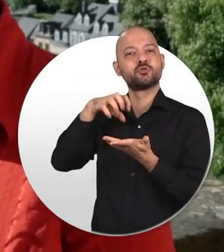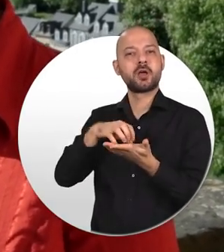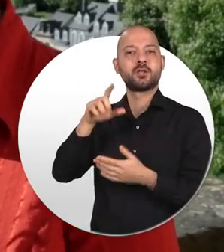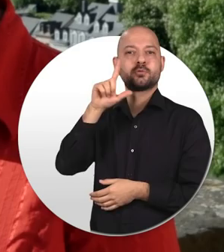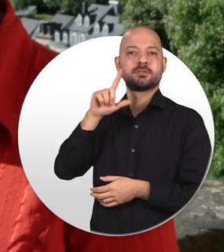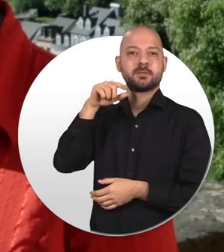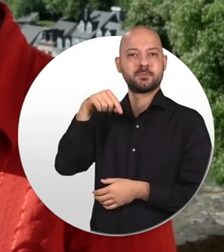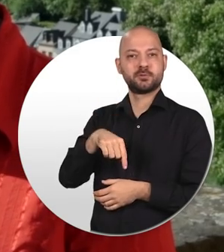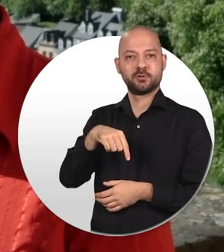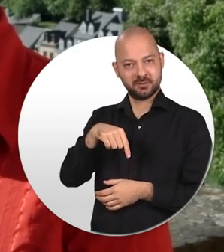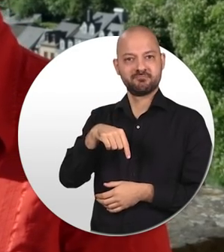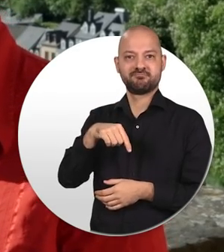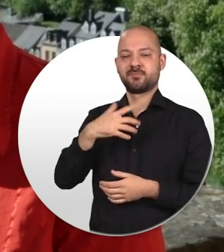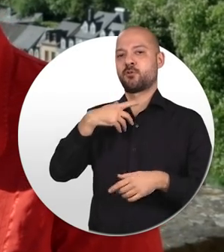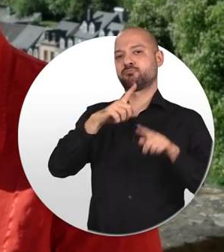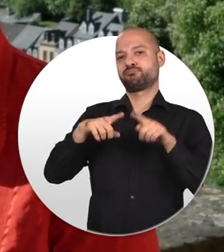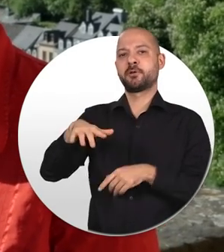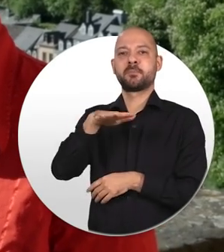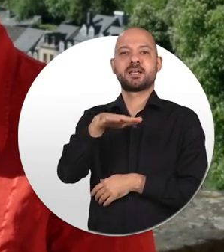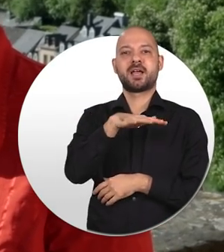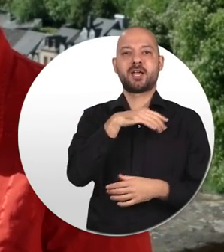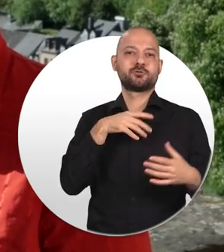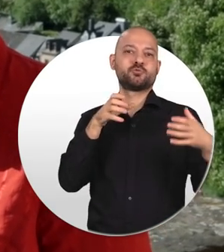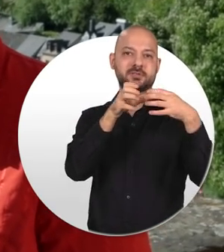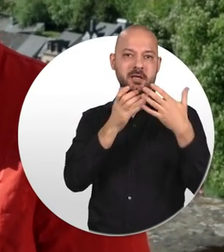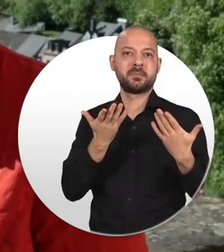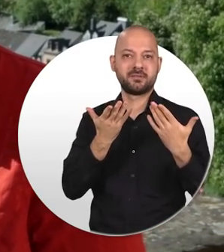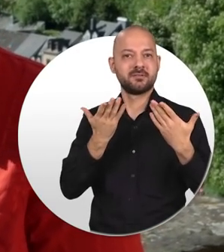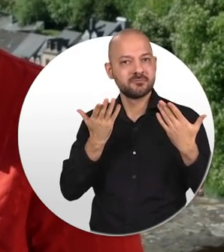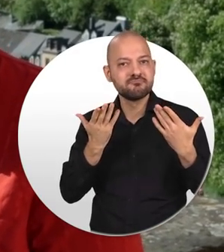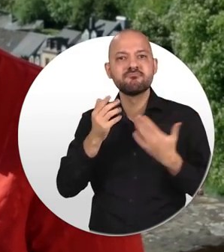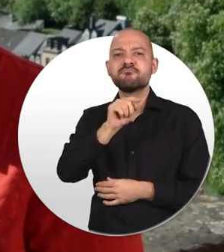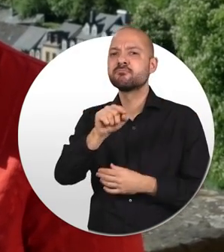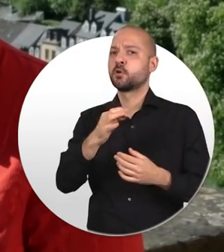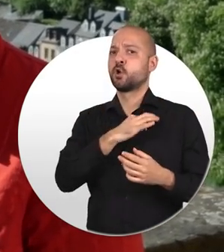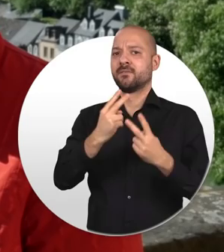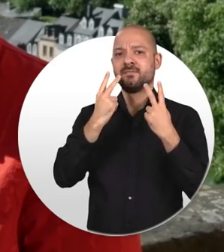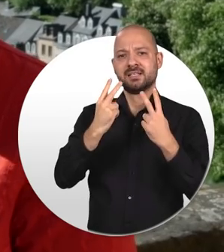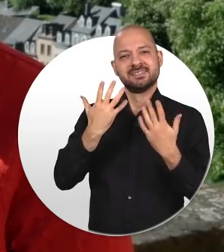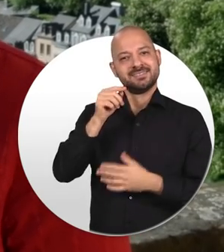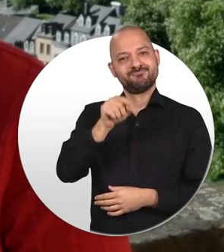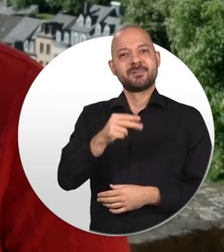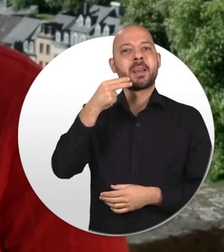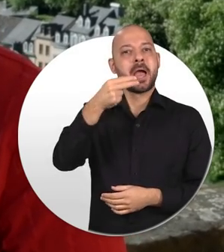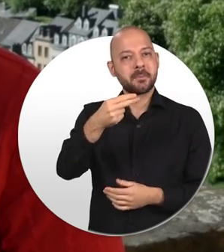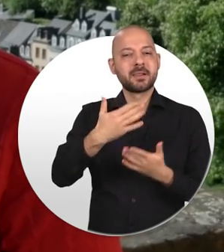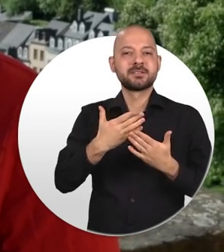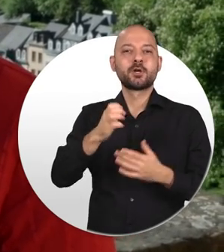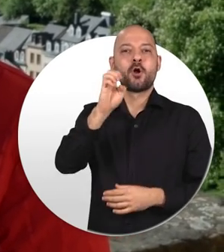Lützburg. Wir arbeiten an allen Dossiers an sich zusammen. Unter anderem, was das ganz wichtig ist,